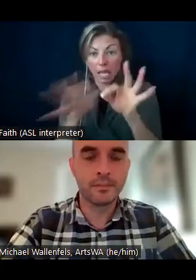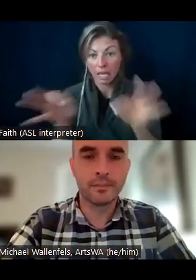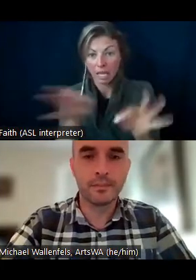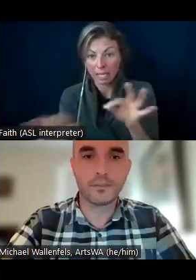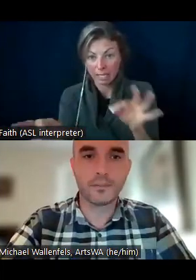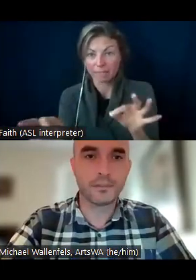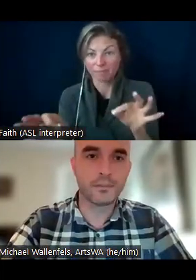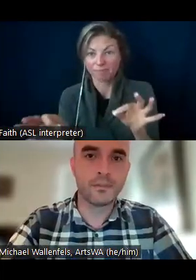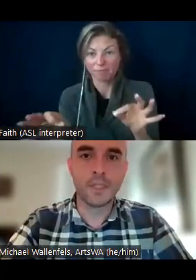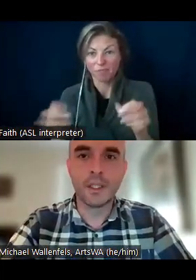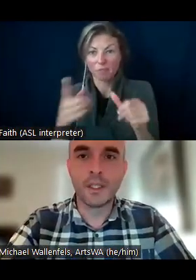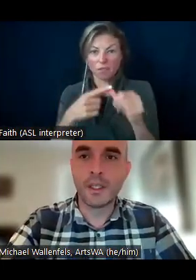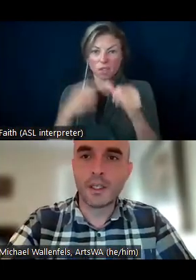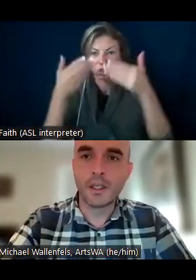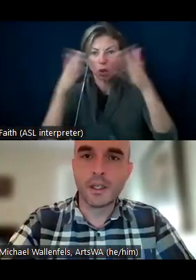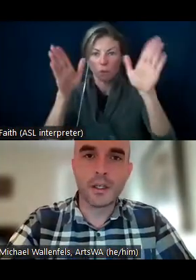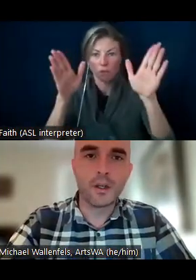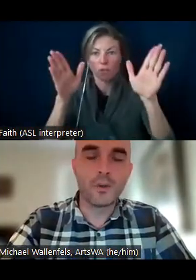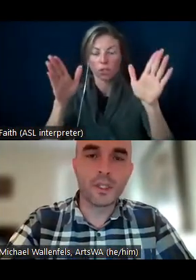드리도록 하겠습니다.